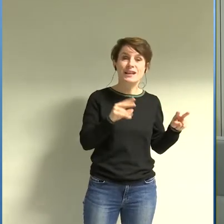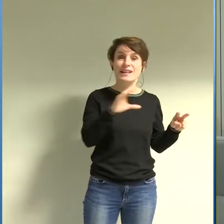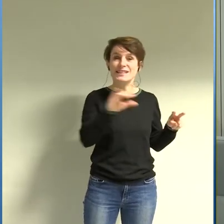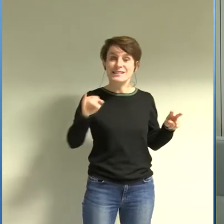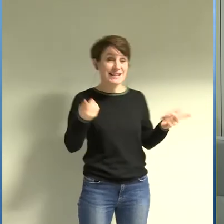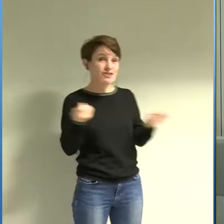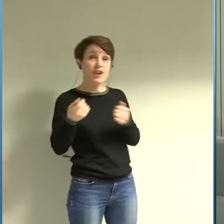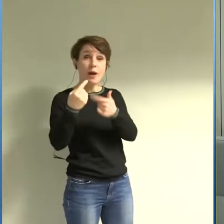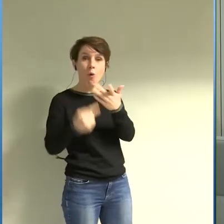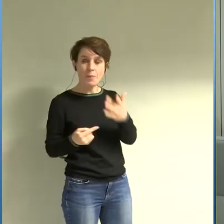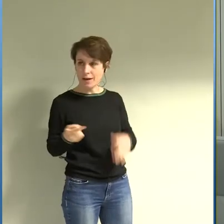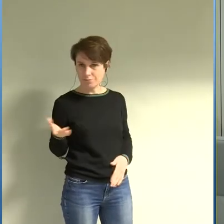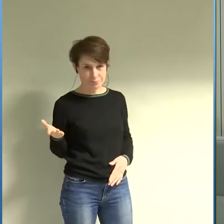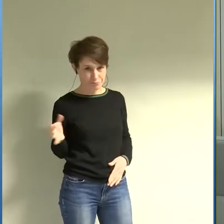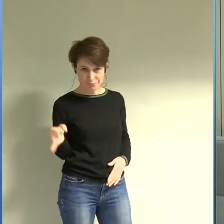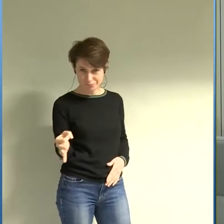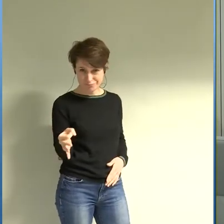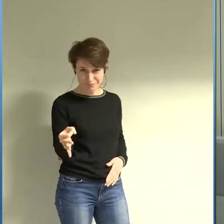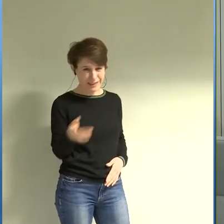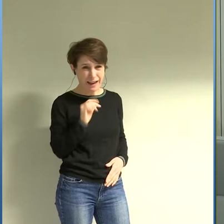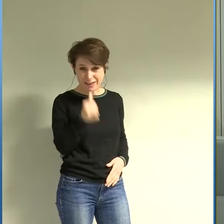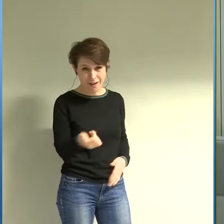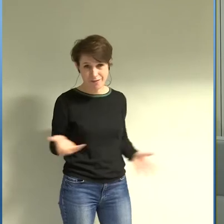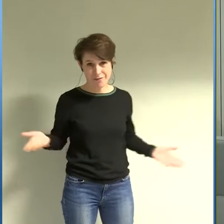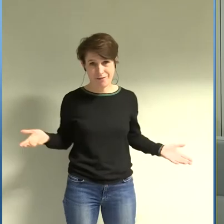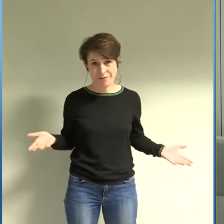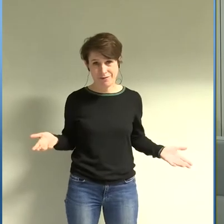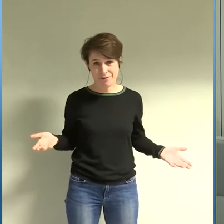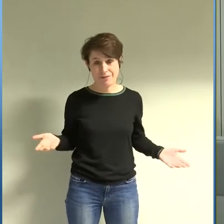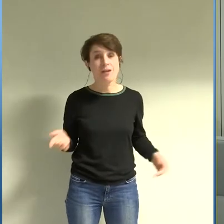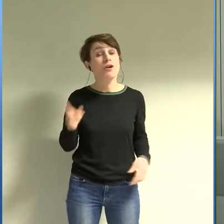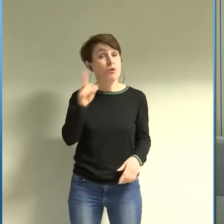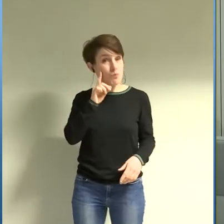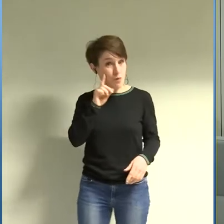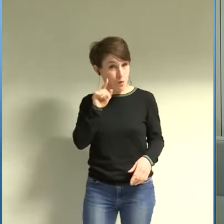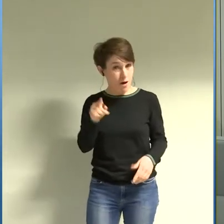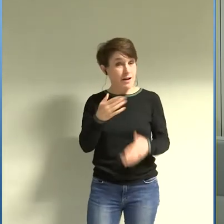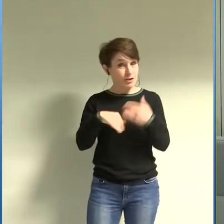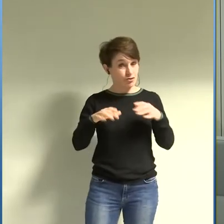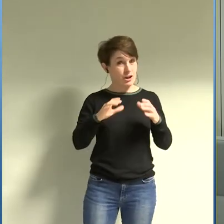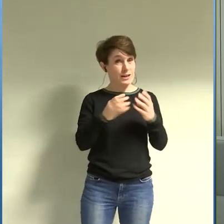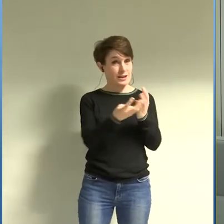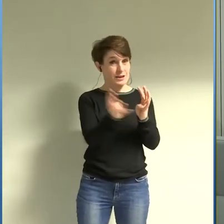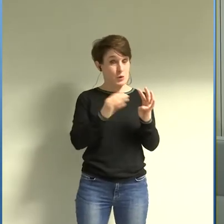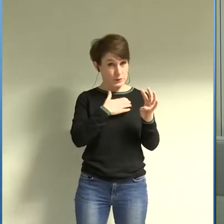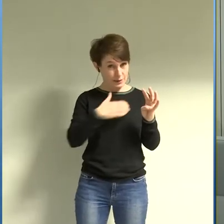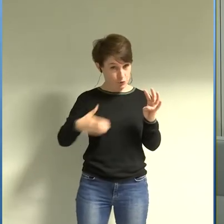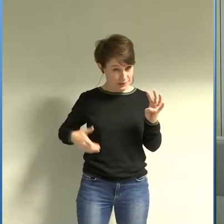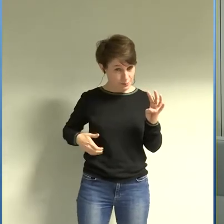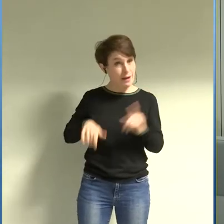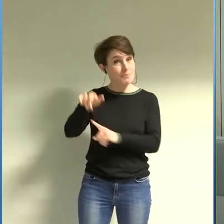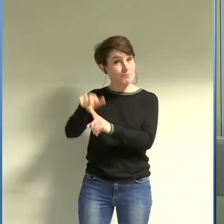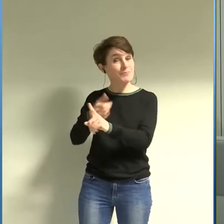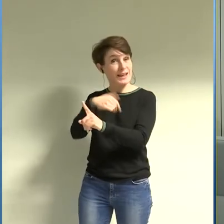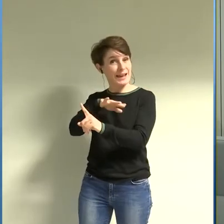sidéré il n'ya rien car faire venir au conseil municipal le responsable de l'appareil